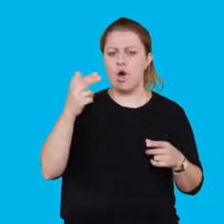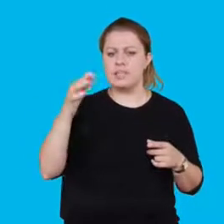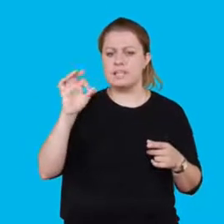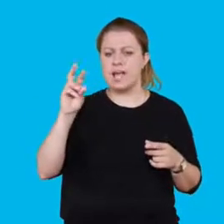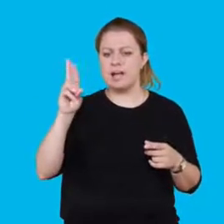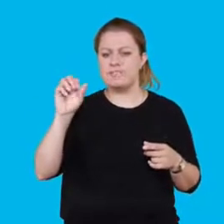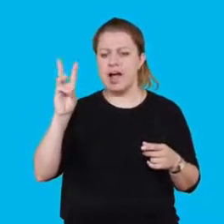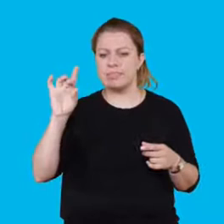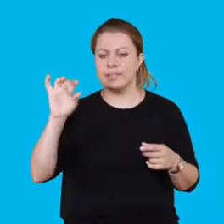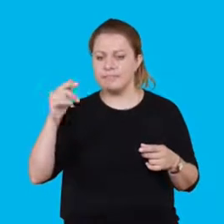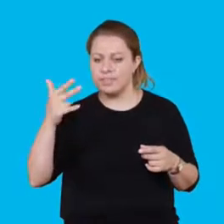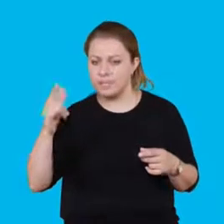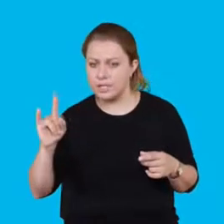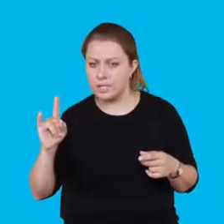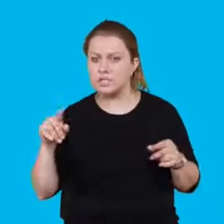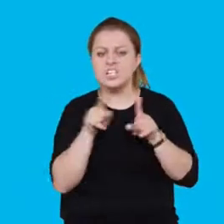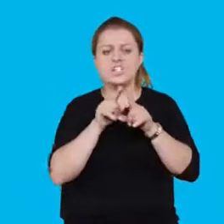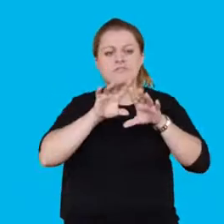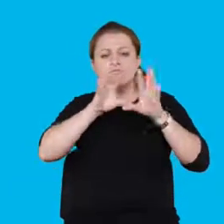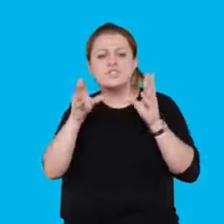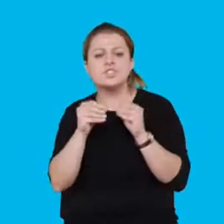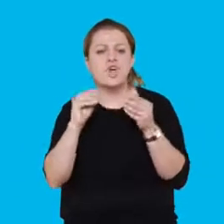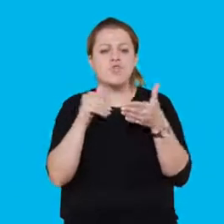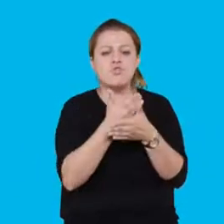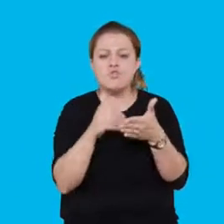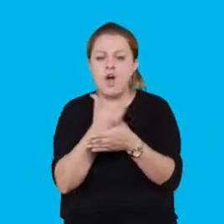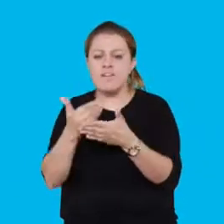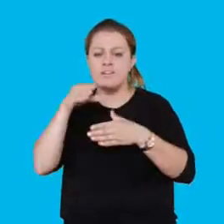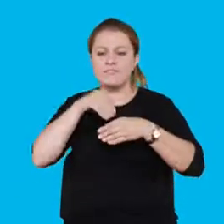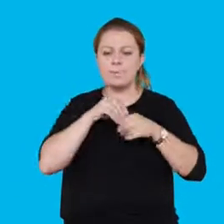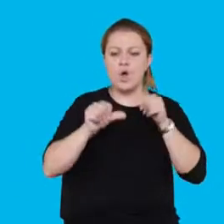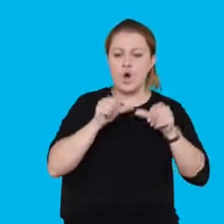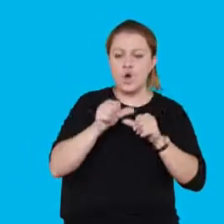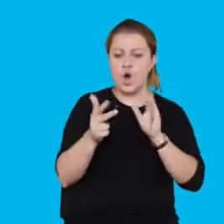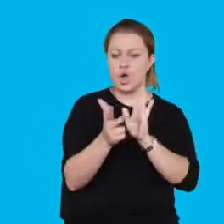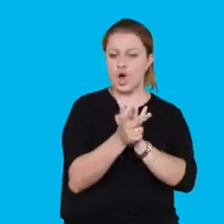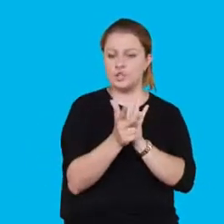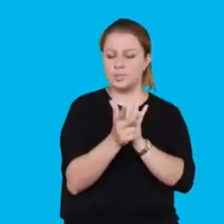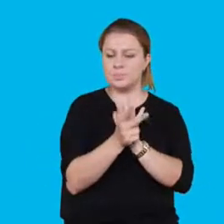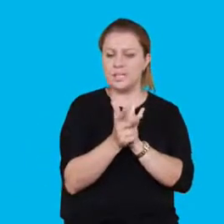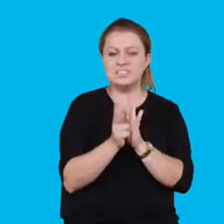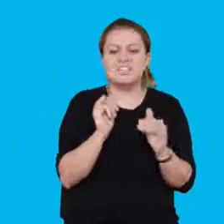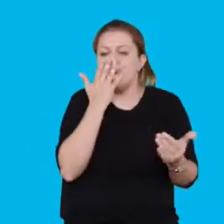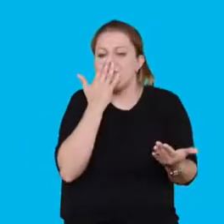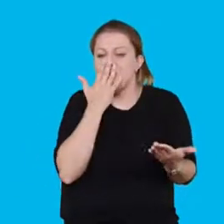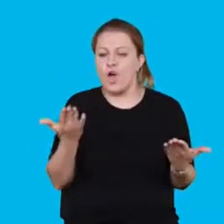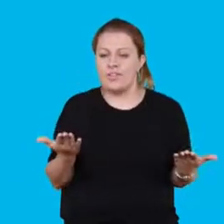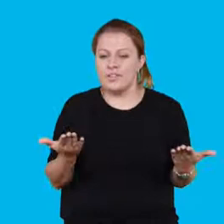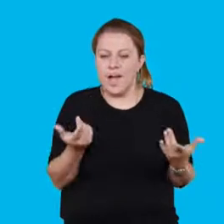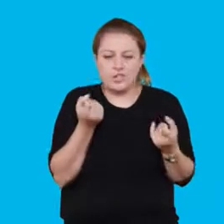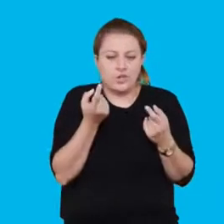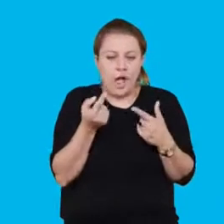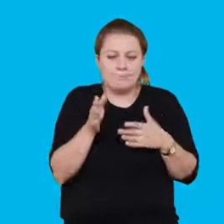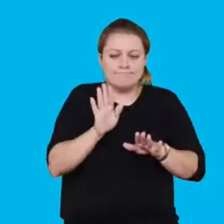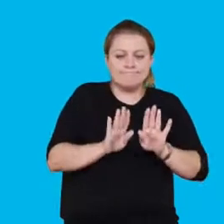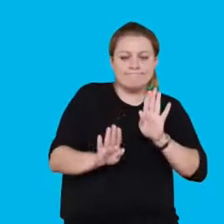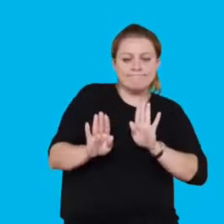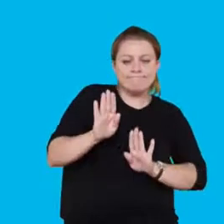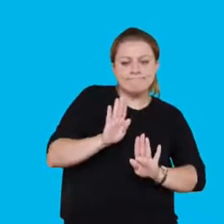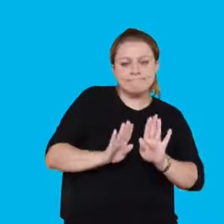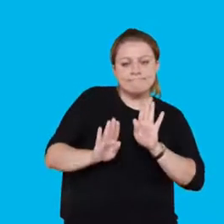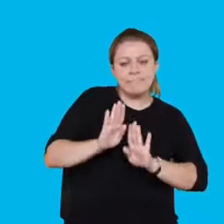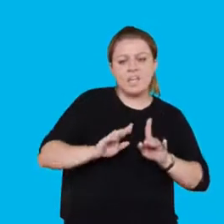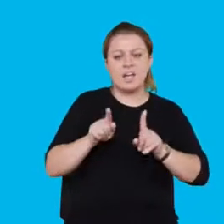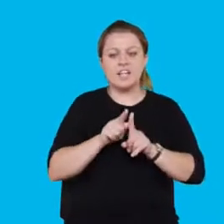te wszystkie nowinki, które przyniósł rok 18, były traktowane jako podejrzane i trochę zrodzone właśnie